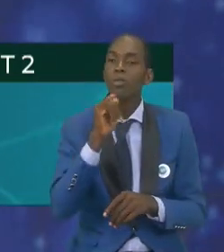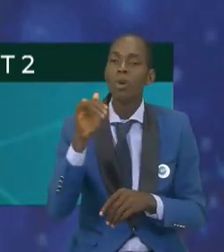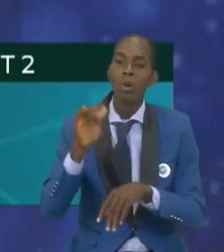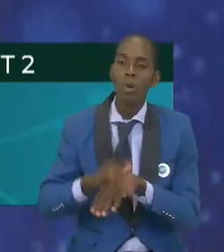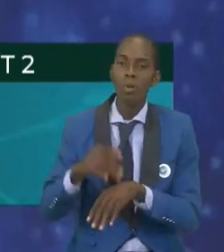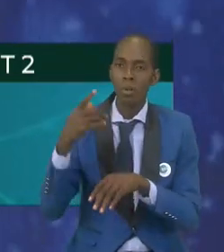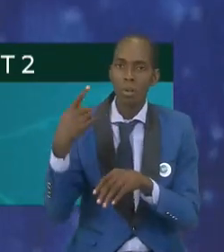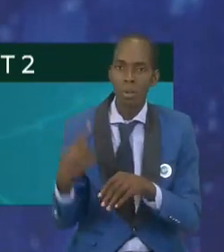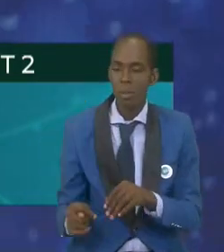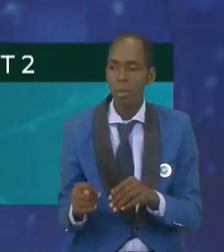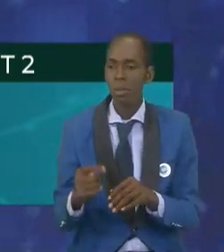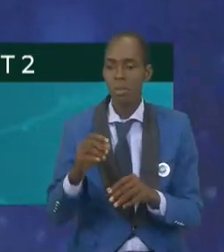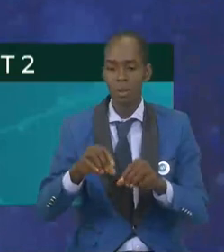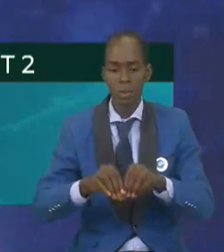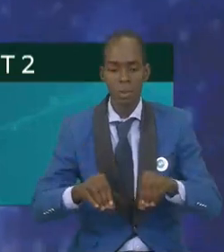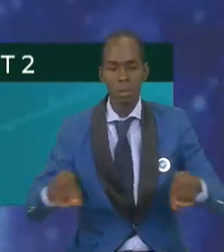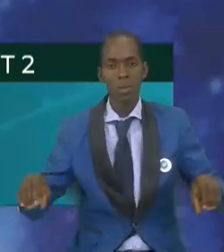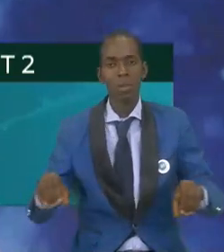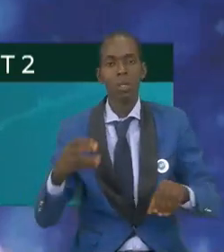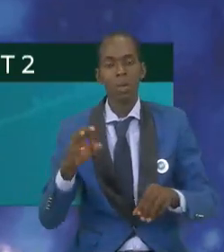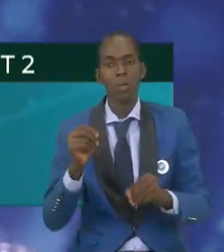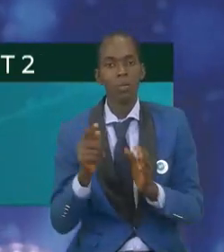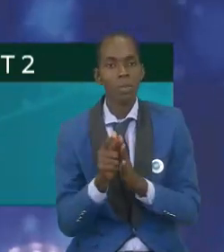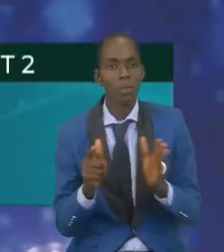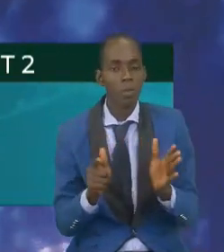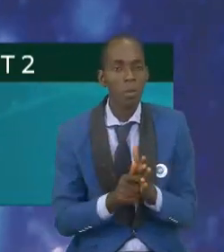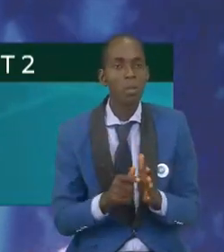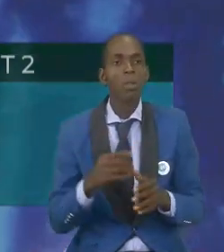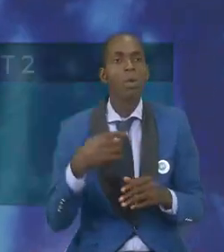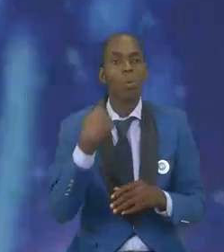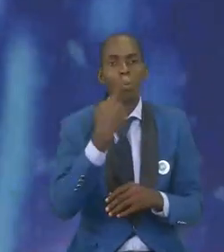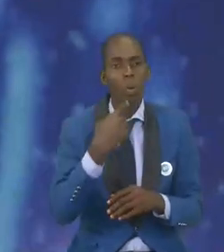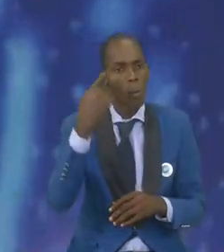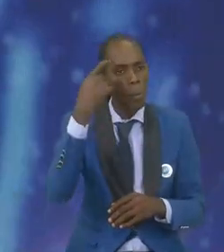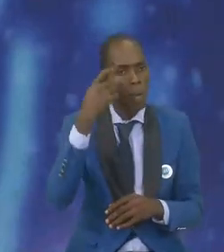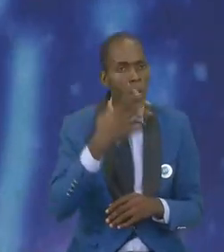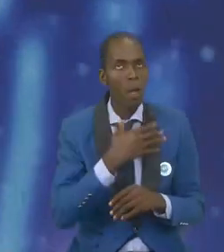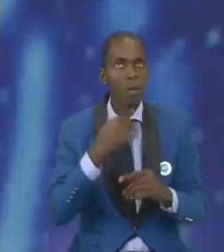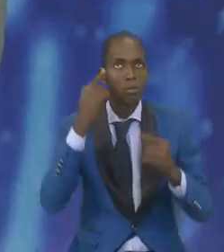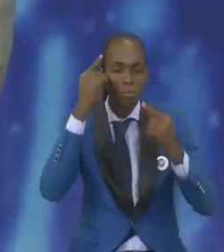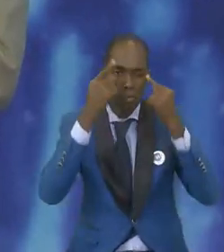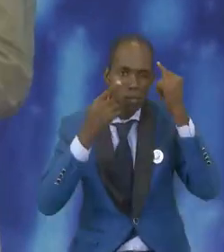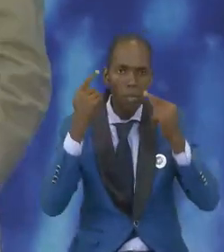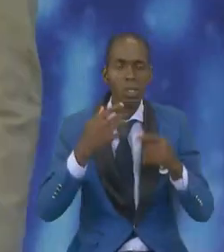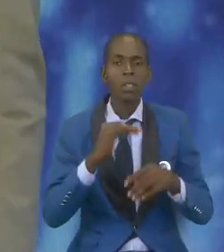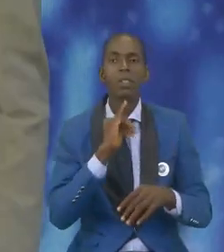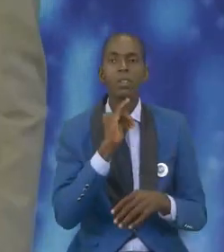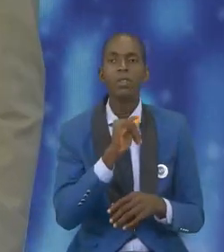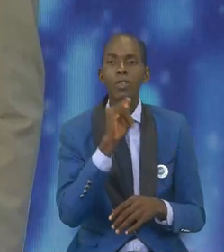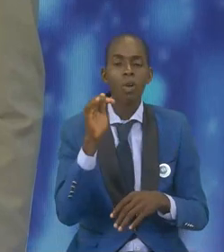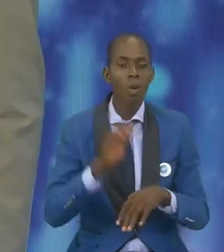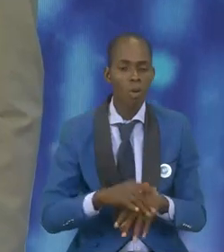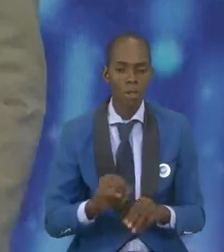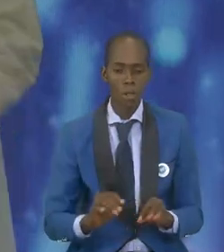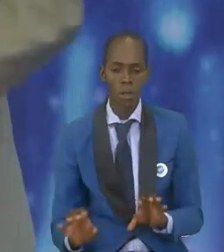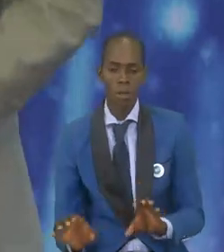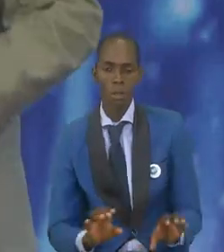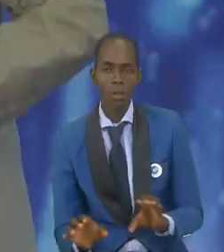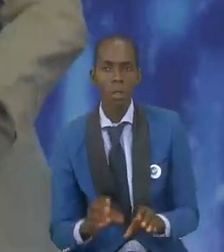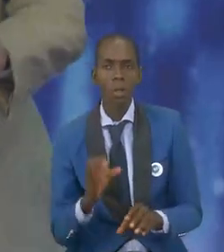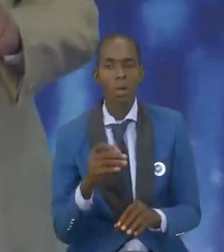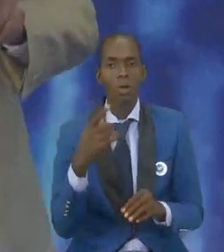l'esprit n'est pas sur la puissance de ce qu'on conspirateur dans la pensée n'est pas sur l'évier de conspirateurs dont